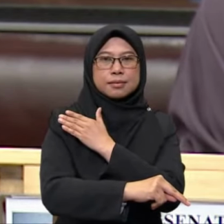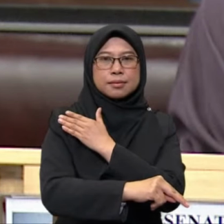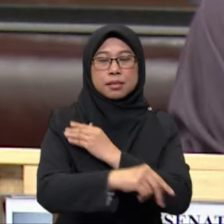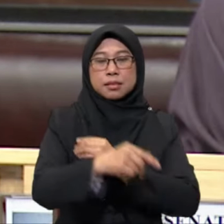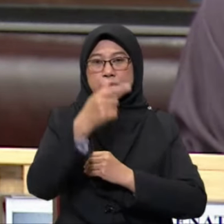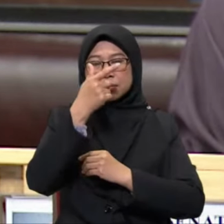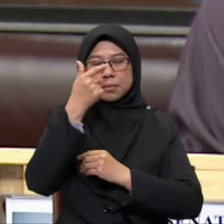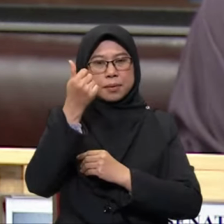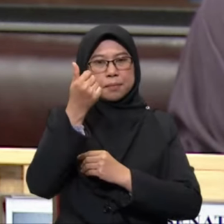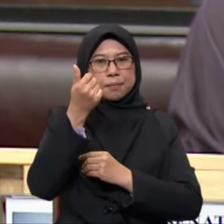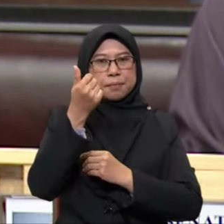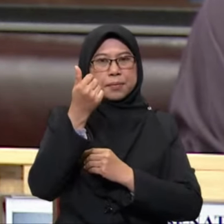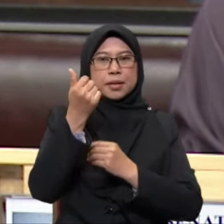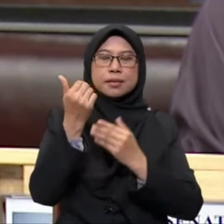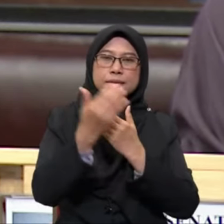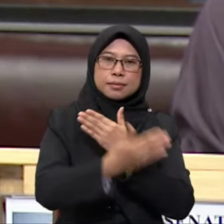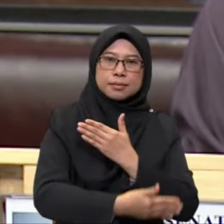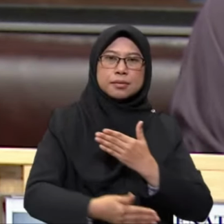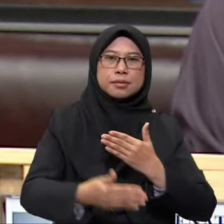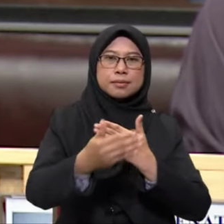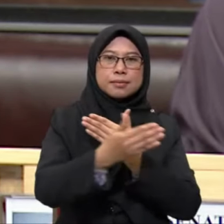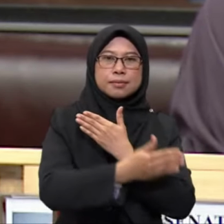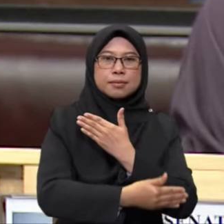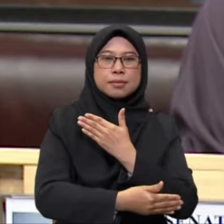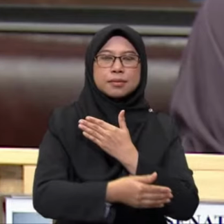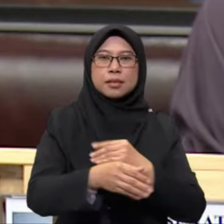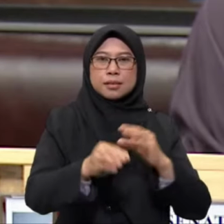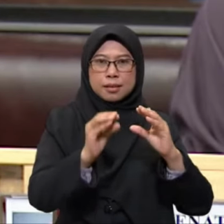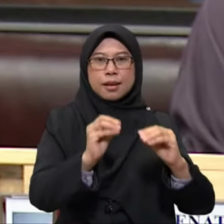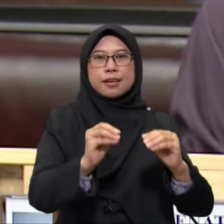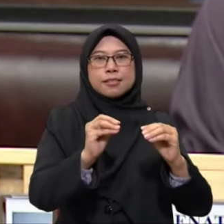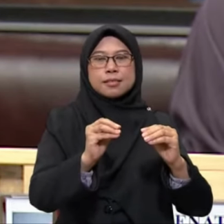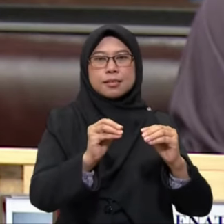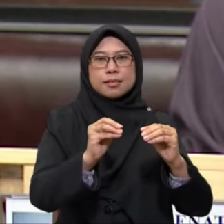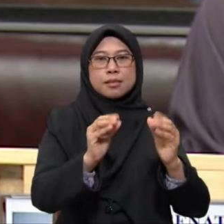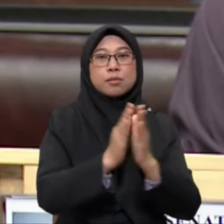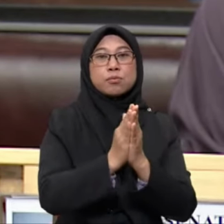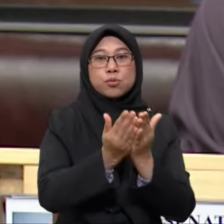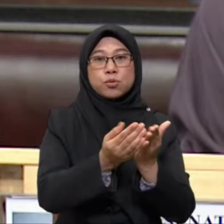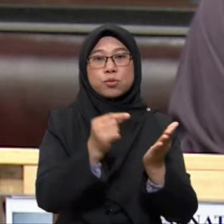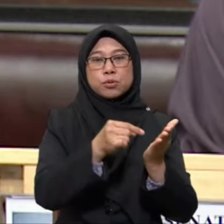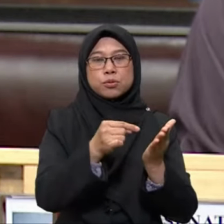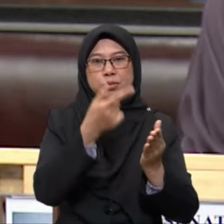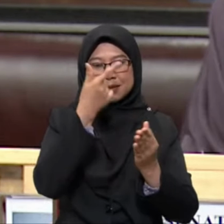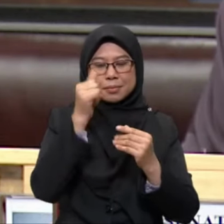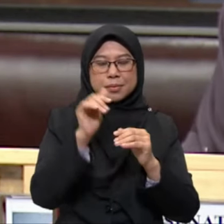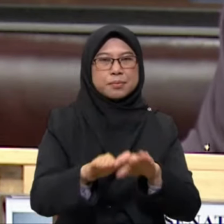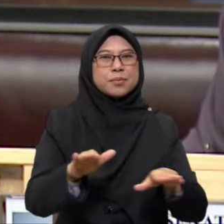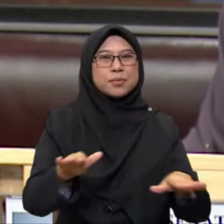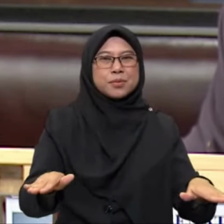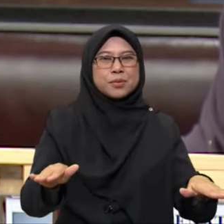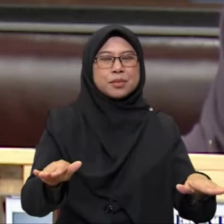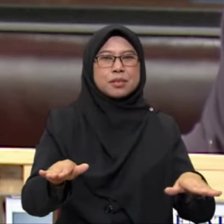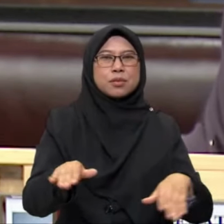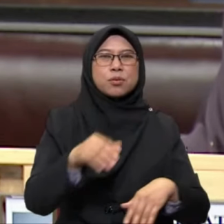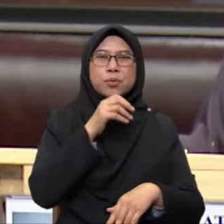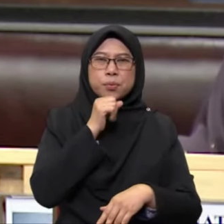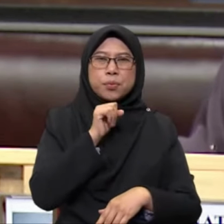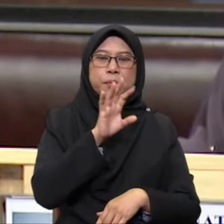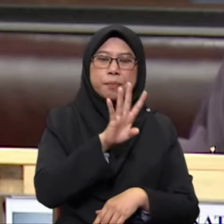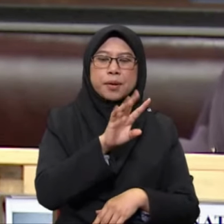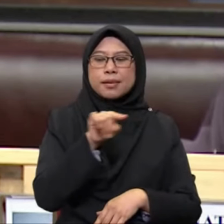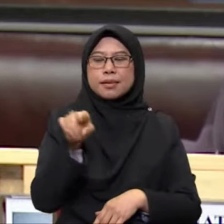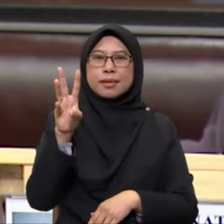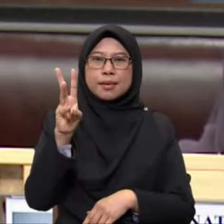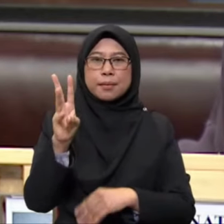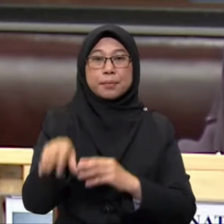faktor-faktor berkenaan dengan kenegaraan adalah diterapkan, sebab kerana murid ini adalah di dalam lingkungan 4 hingga